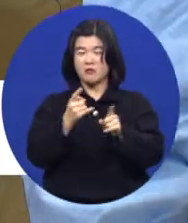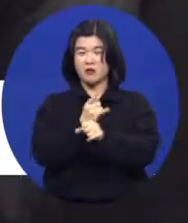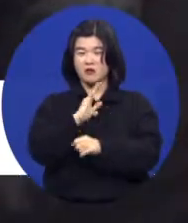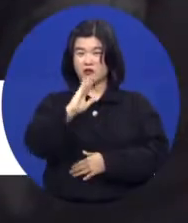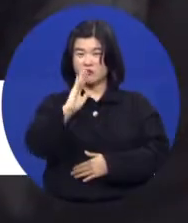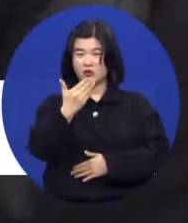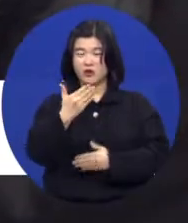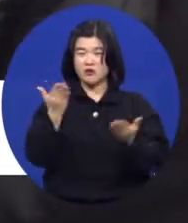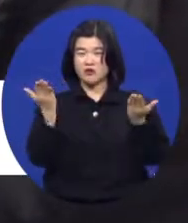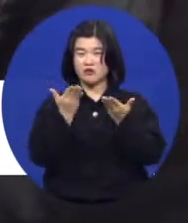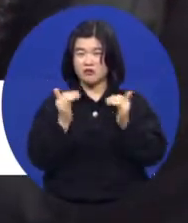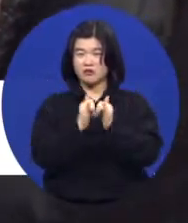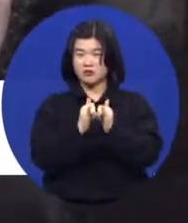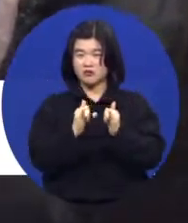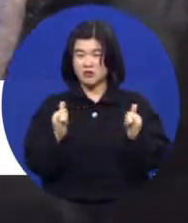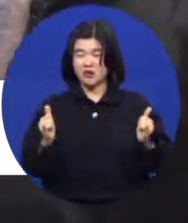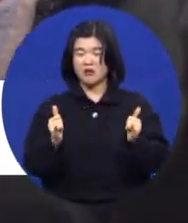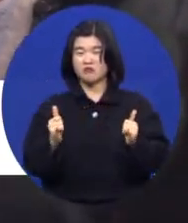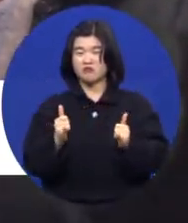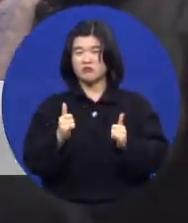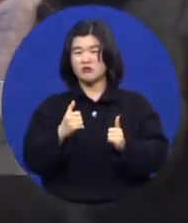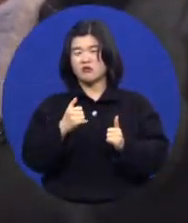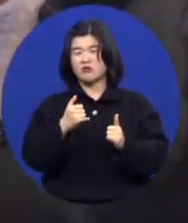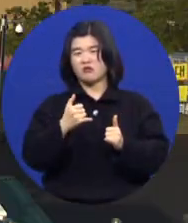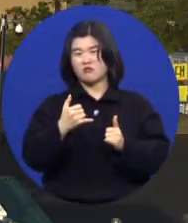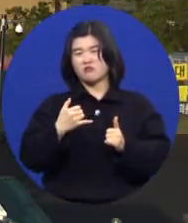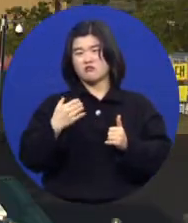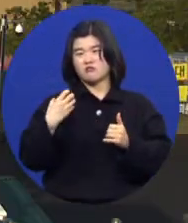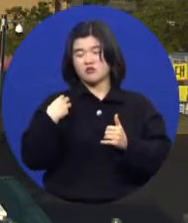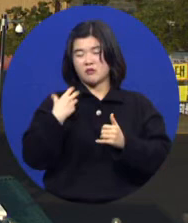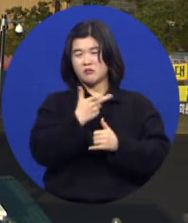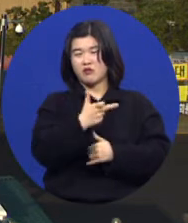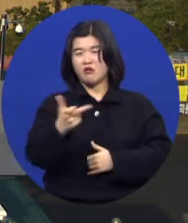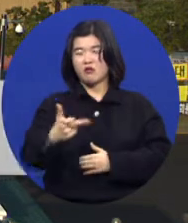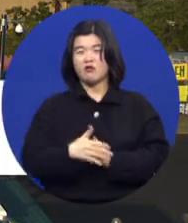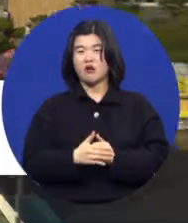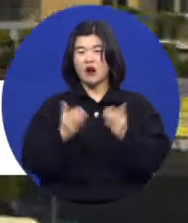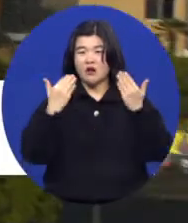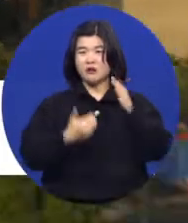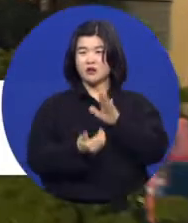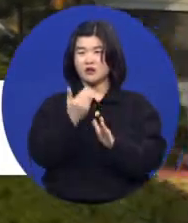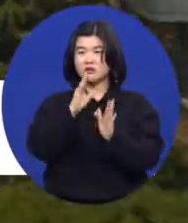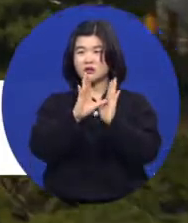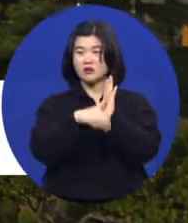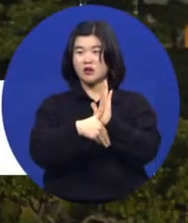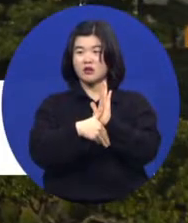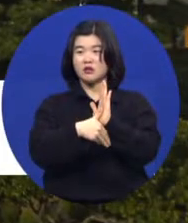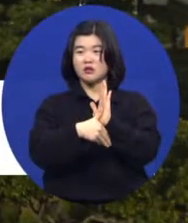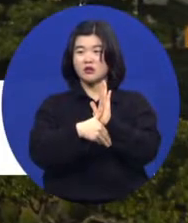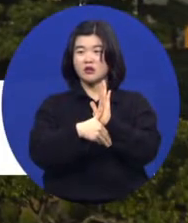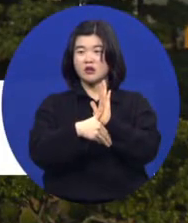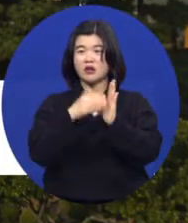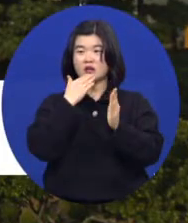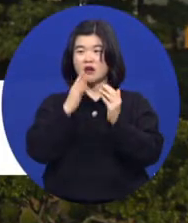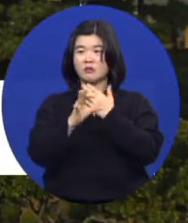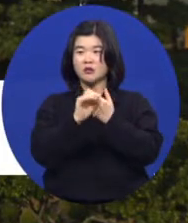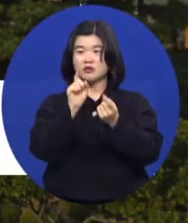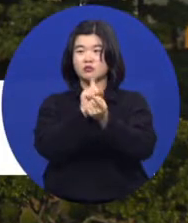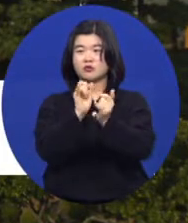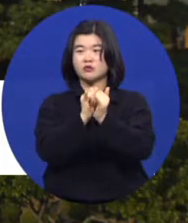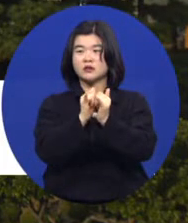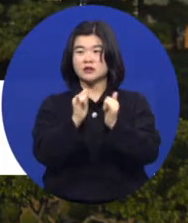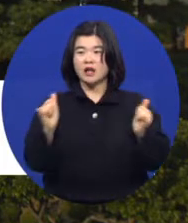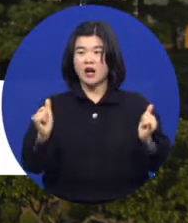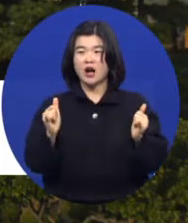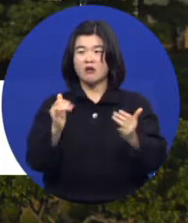바뀌면서 교직원들의 부담이 커진다는 지적도 나오고 있습니다. 학교 내에서 발생했을 때는 어떤 최소한의 접촉자들을